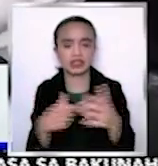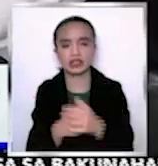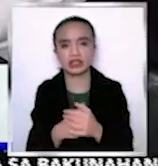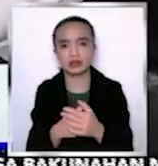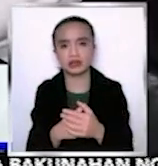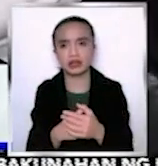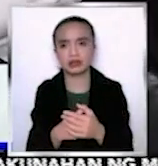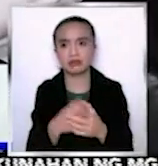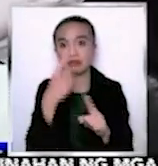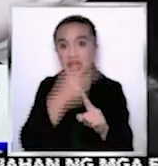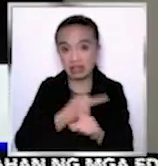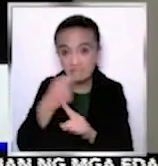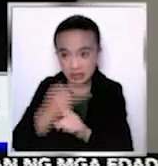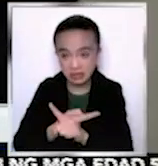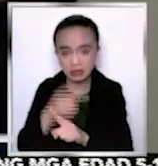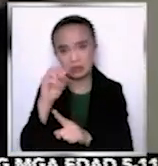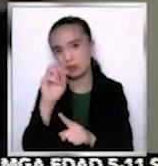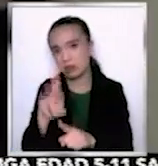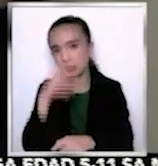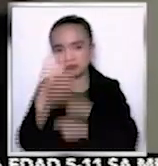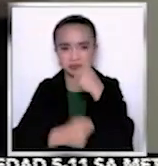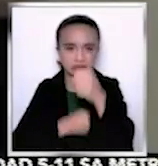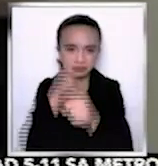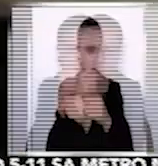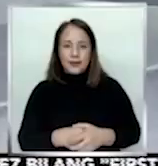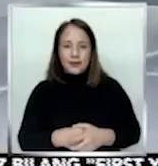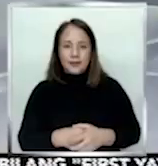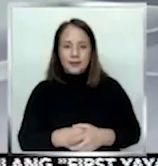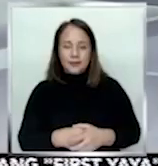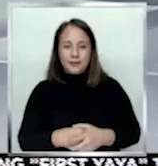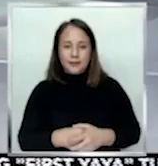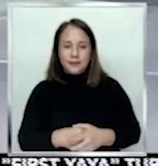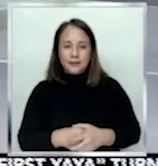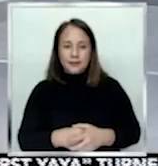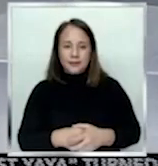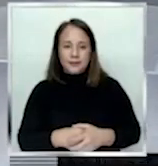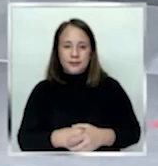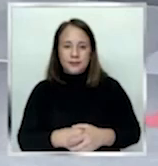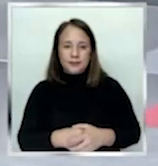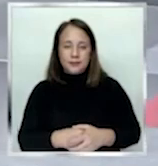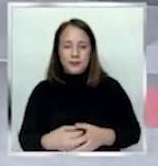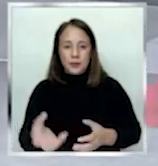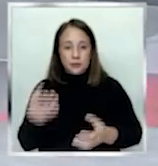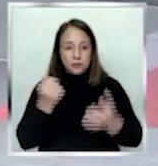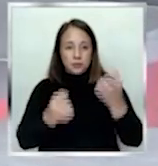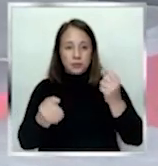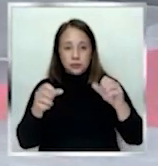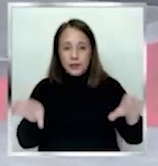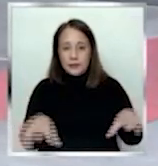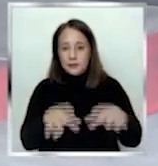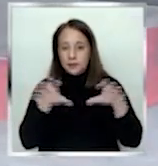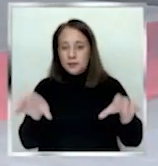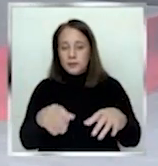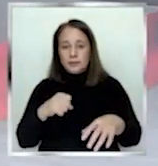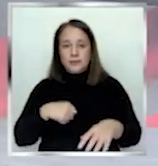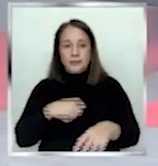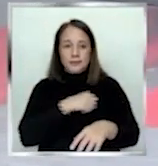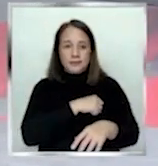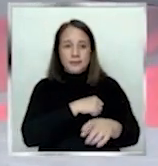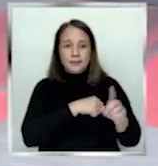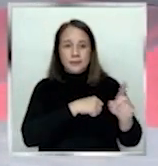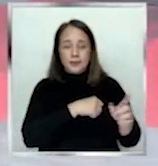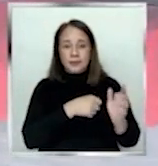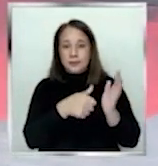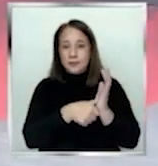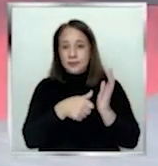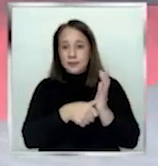years. Mariz Umali, Nakatutok, 24 Oras. Kanya-kanya aktibidad ang mga senatorial aspirant bago